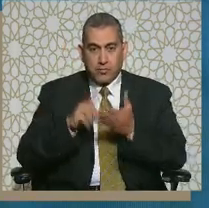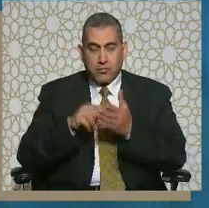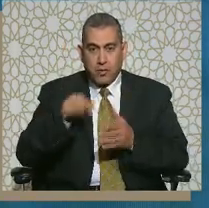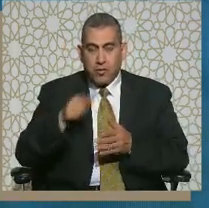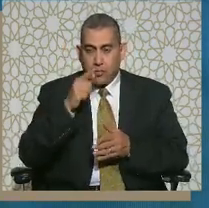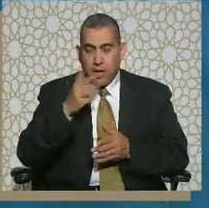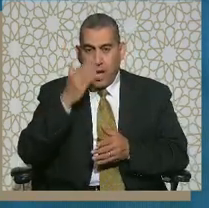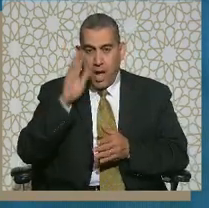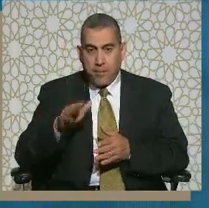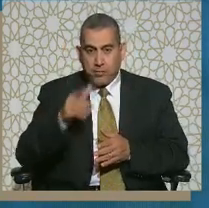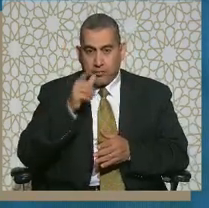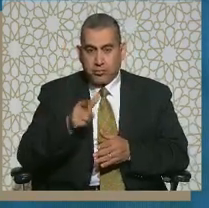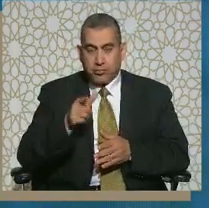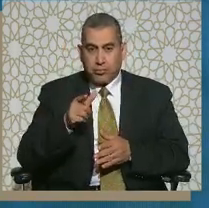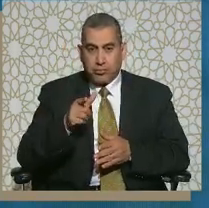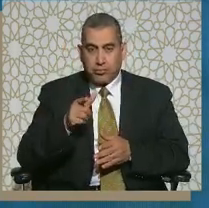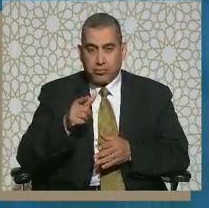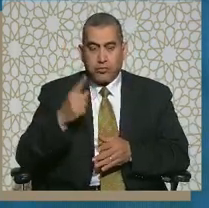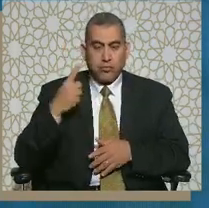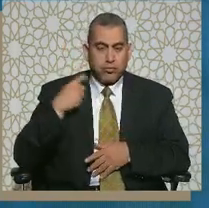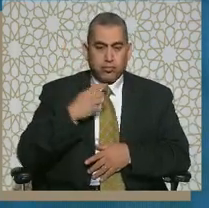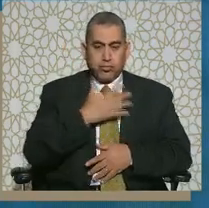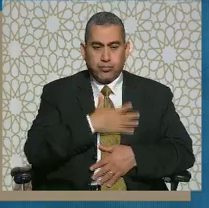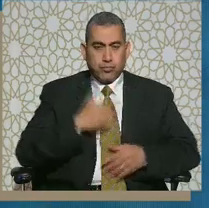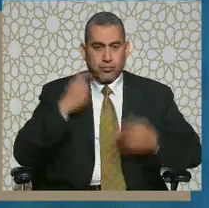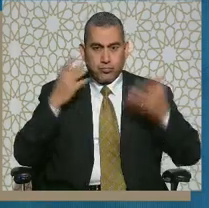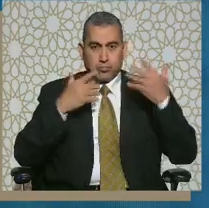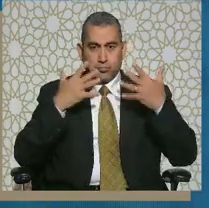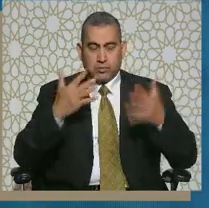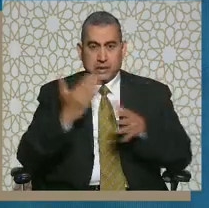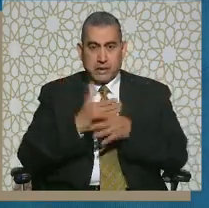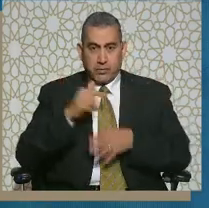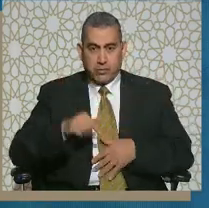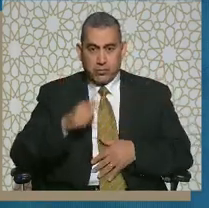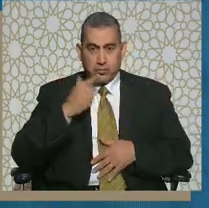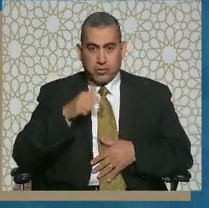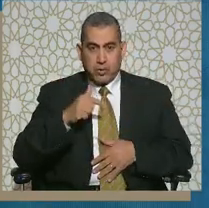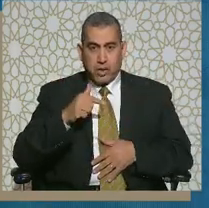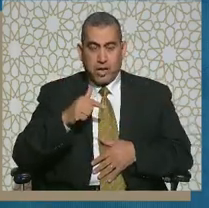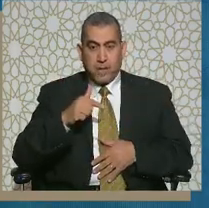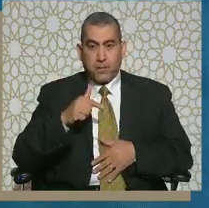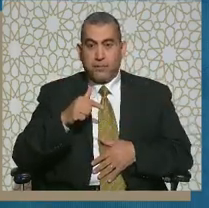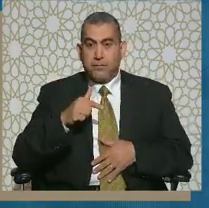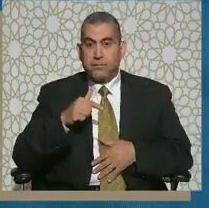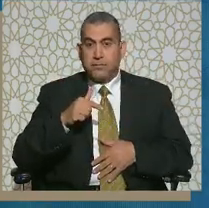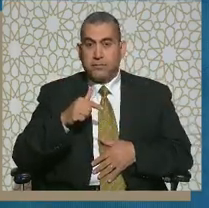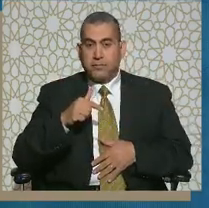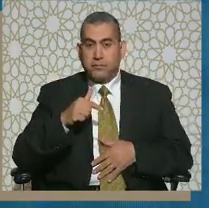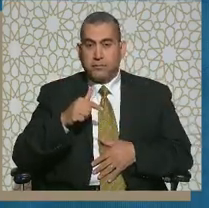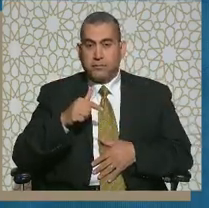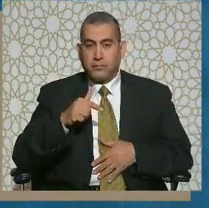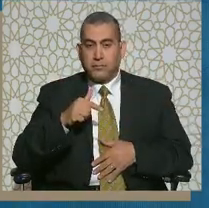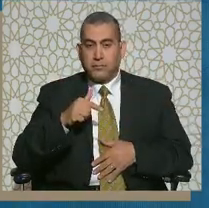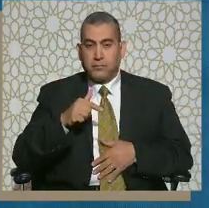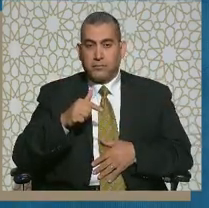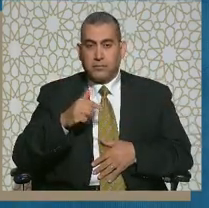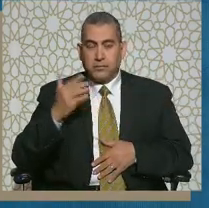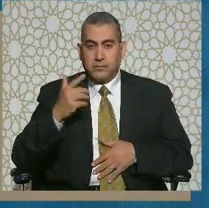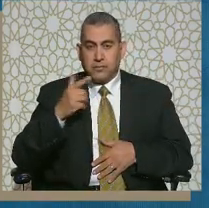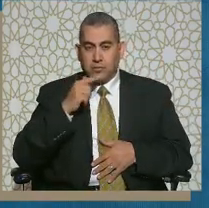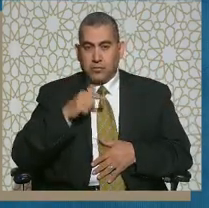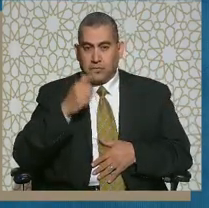فكانه اذا اذا تعطر ويقصد بذلك دفع هذا وكانه يعني وكانه يشمئز من